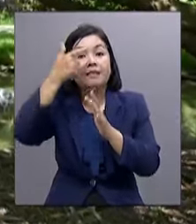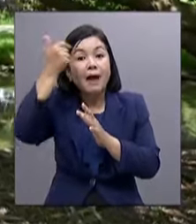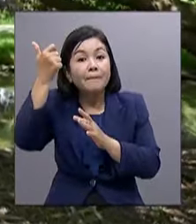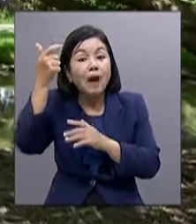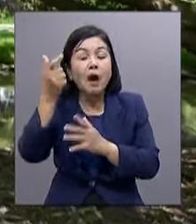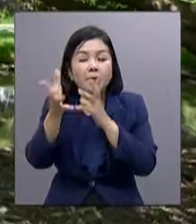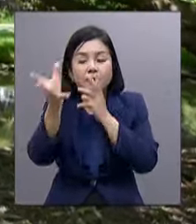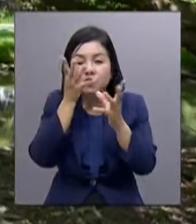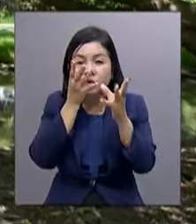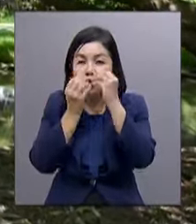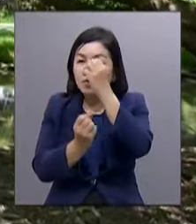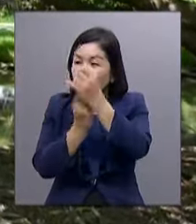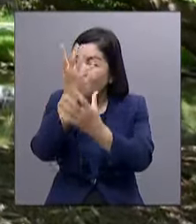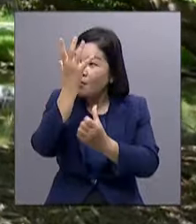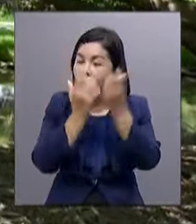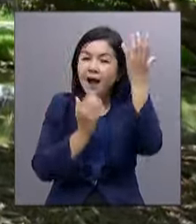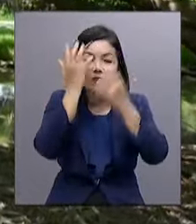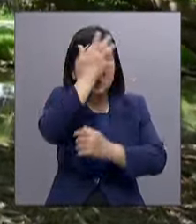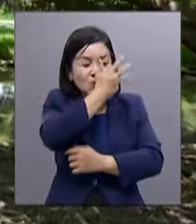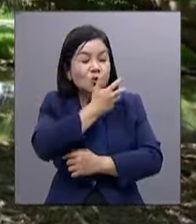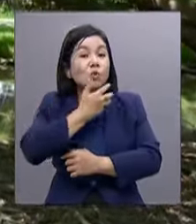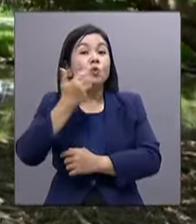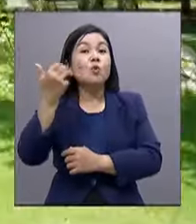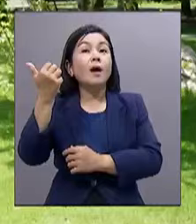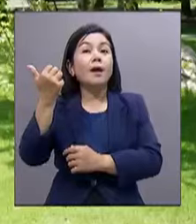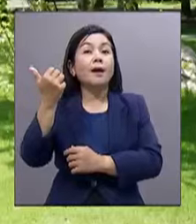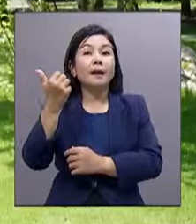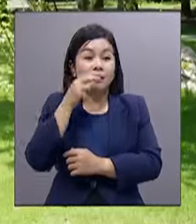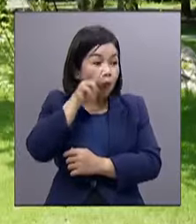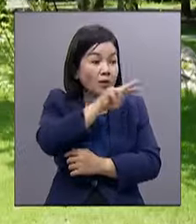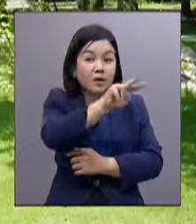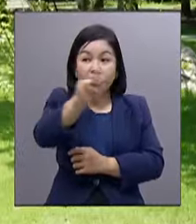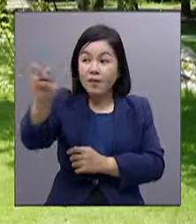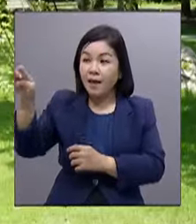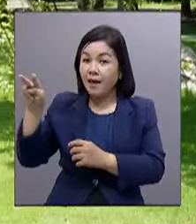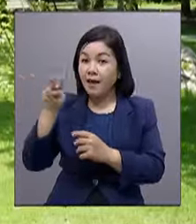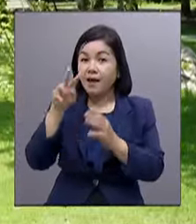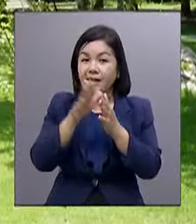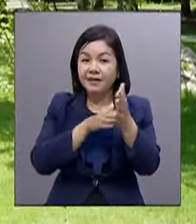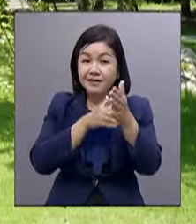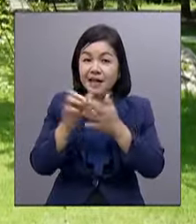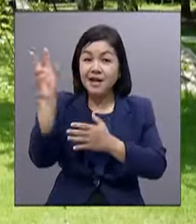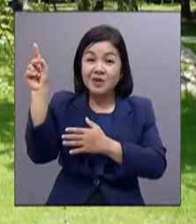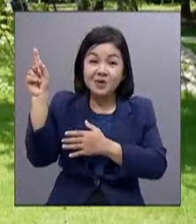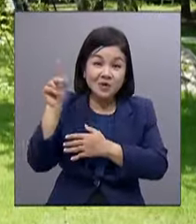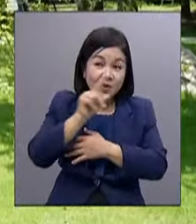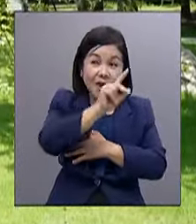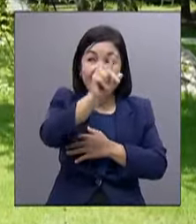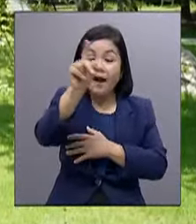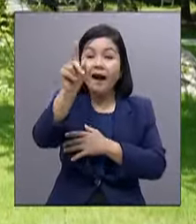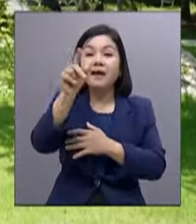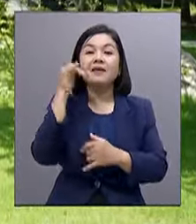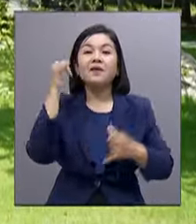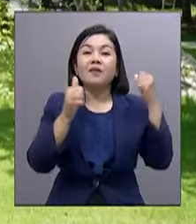ทัศนียภาพที่สวยงามและมีบรรยากาศร่มรื่นเต็มไปด้วยสีเขียวของต้นไม้ภายในสวนเหมาะกับการเป็นแหล่งเรีย